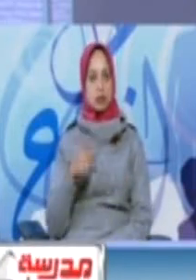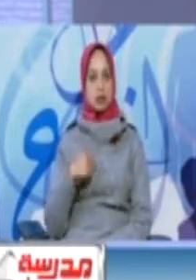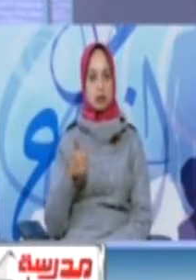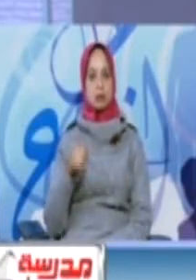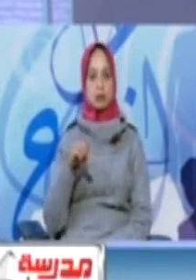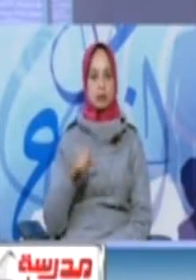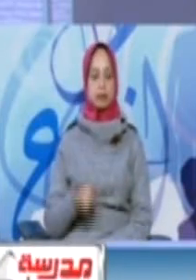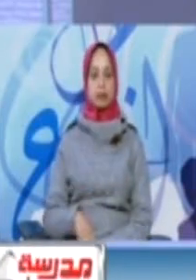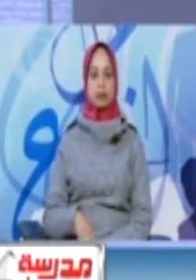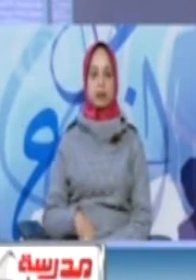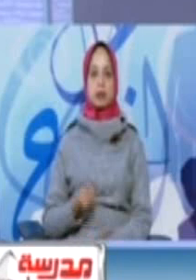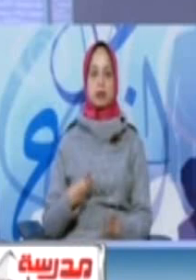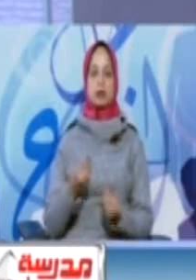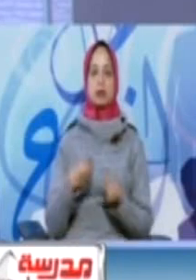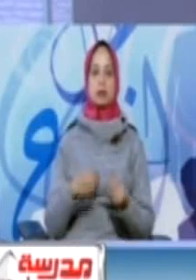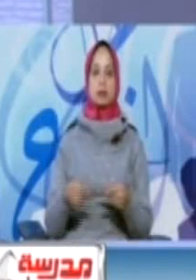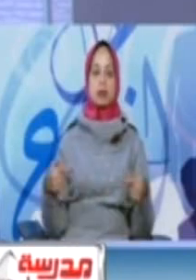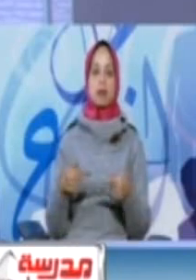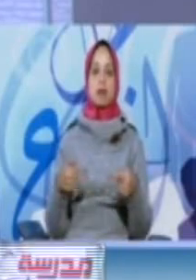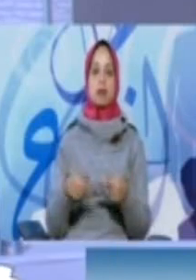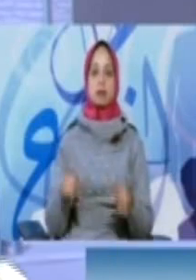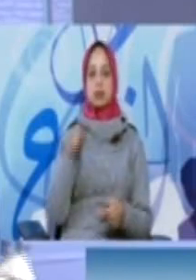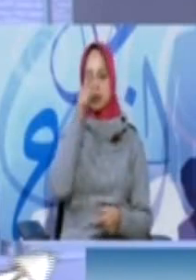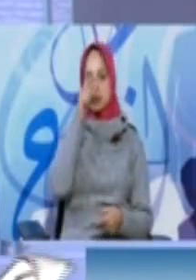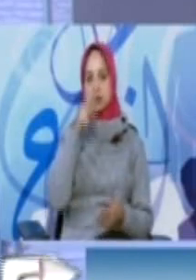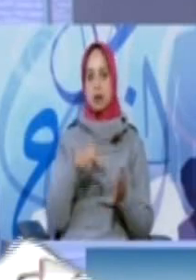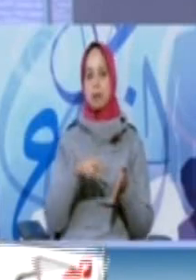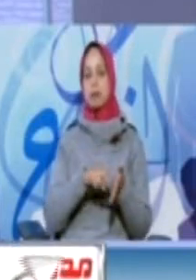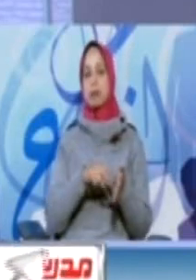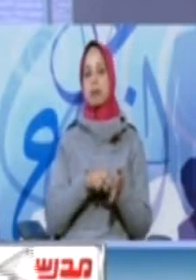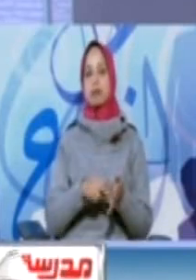العلاقه بالاقتصاد بين حرب الشام والاقتصاد المصري؟